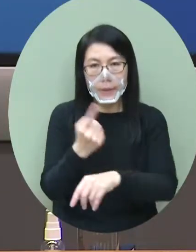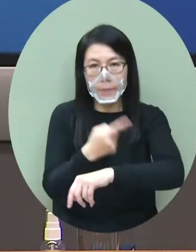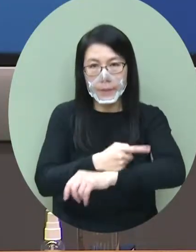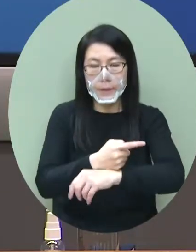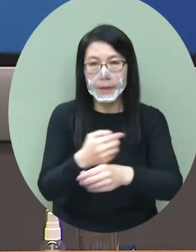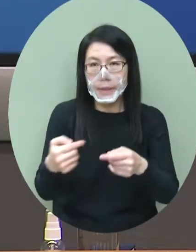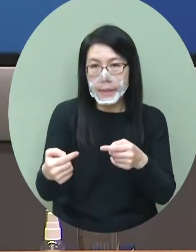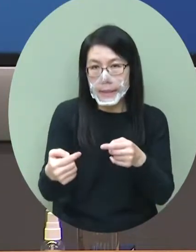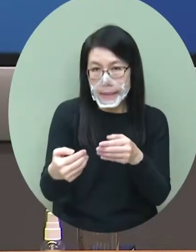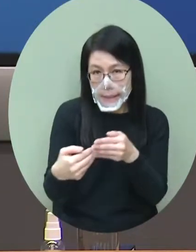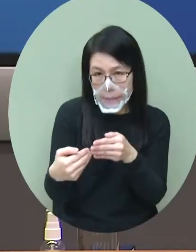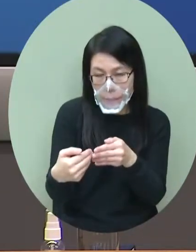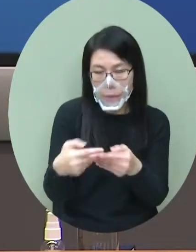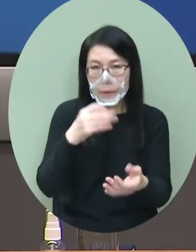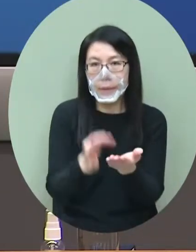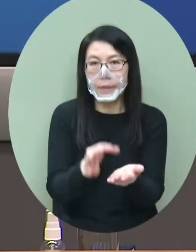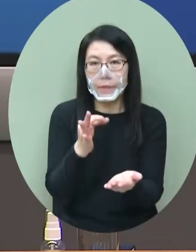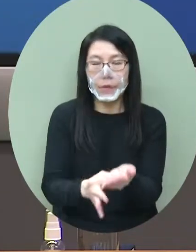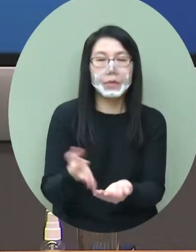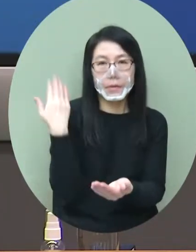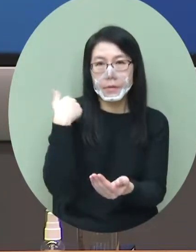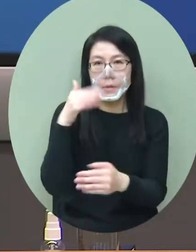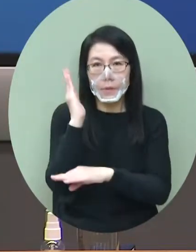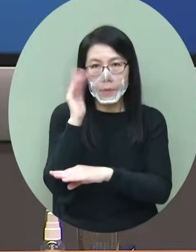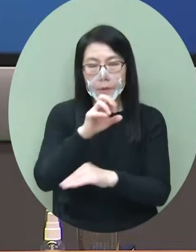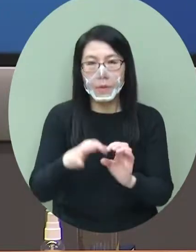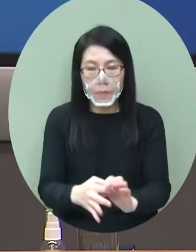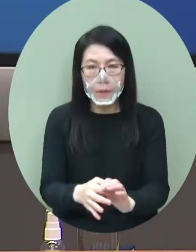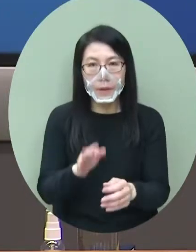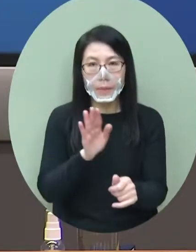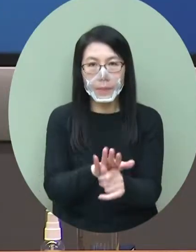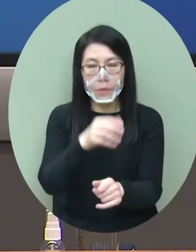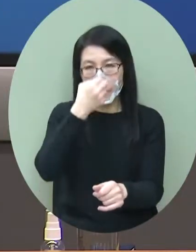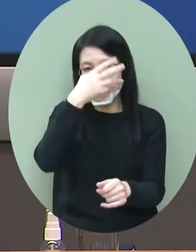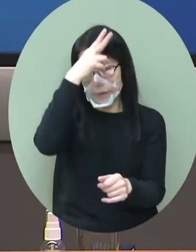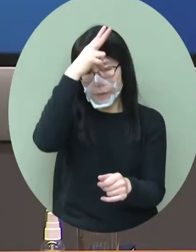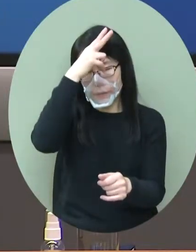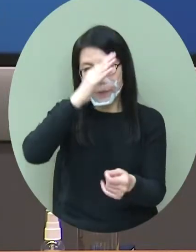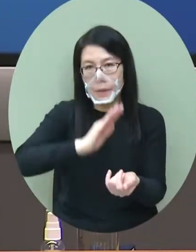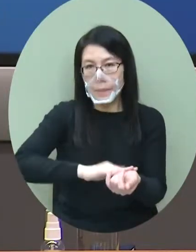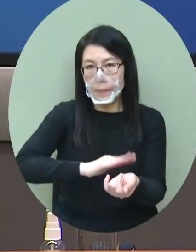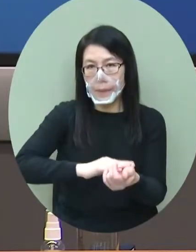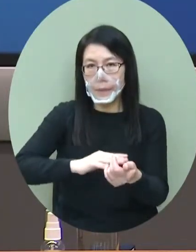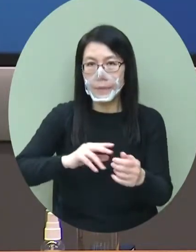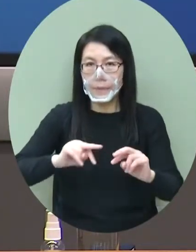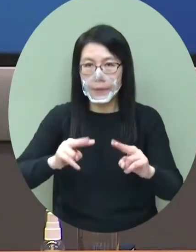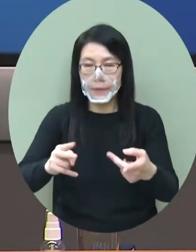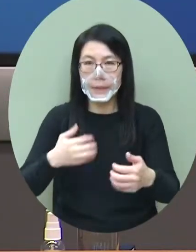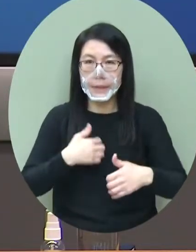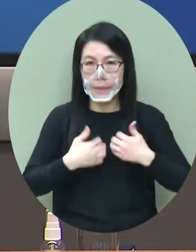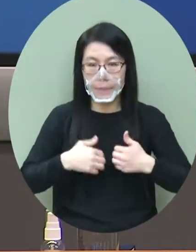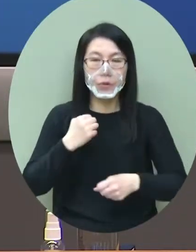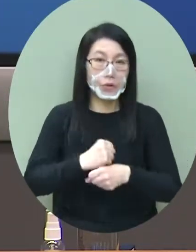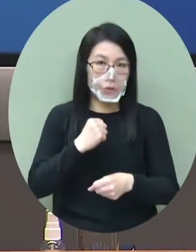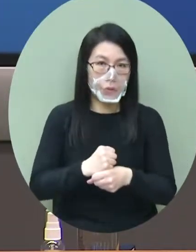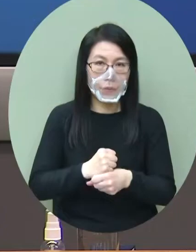临时的接驳场。上述在香港进行的接驳安排呢，是应对 香港特区疫情的发